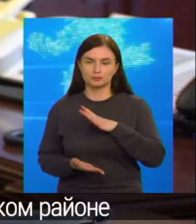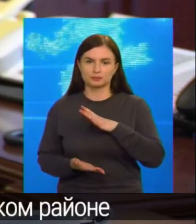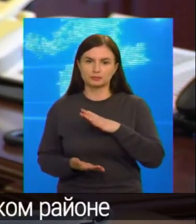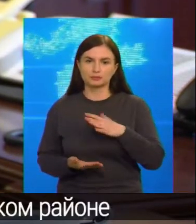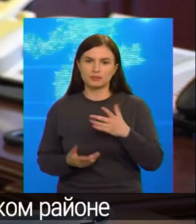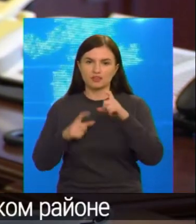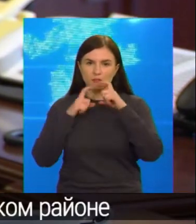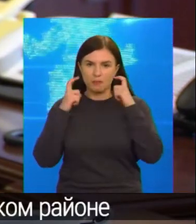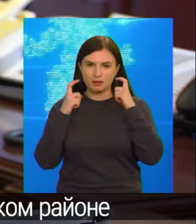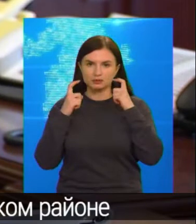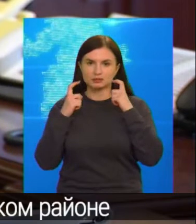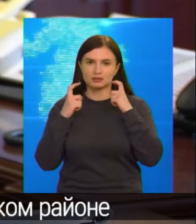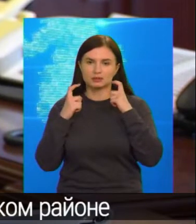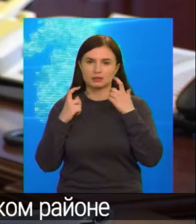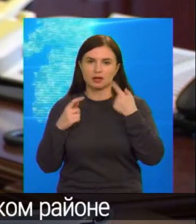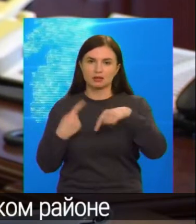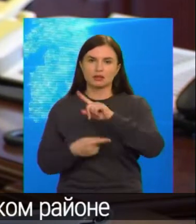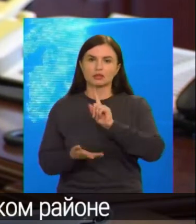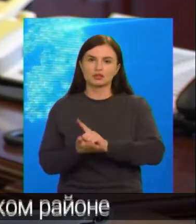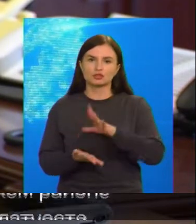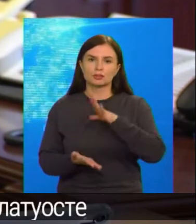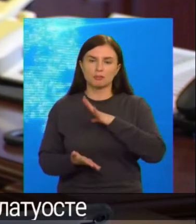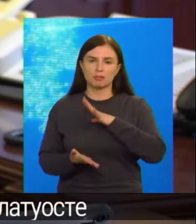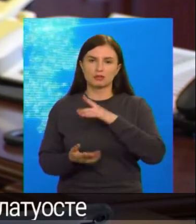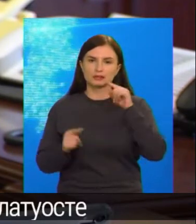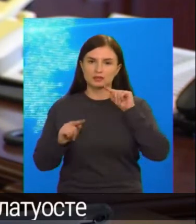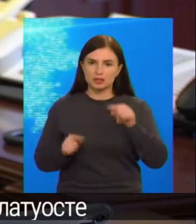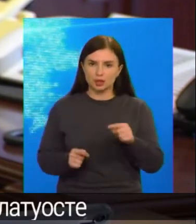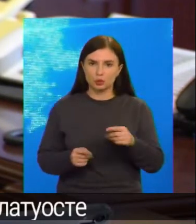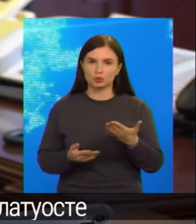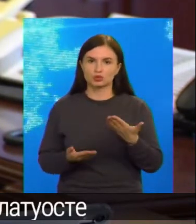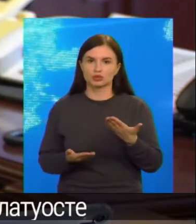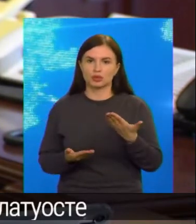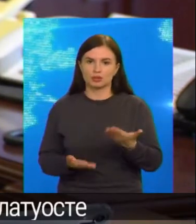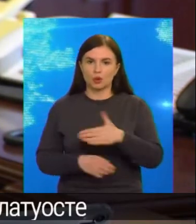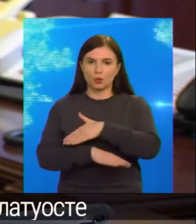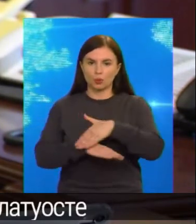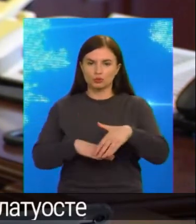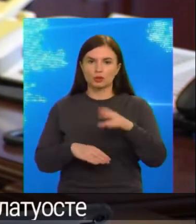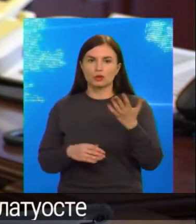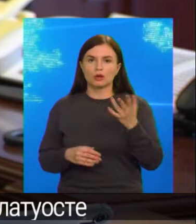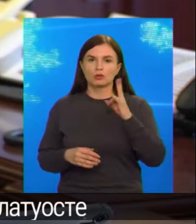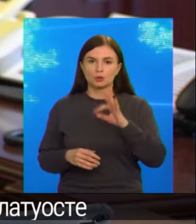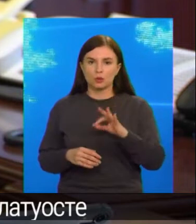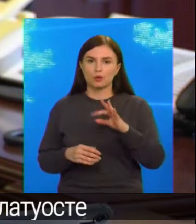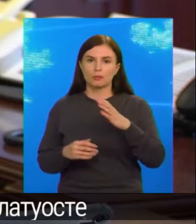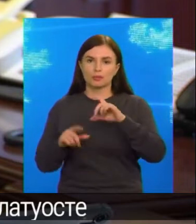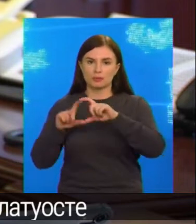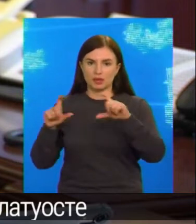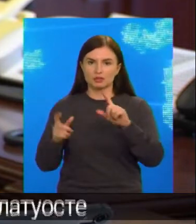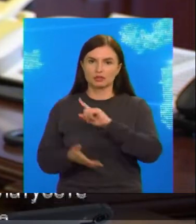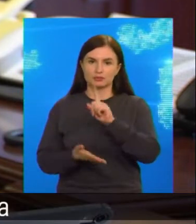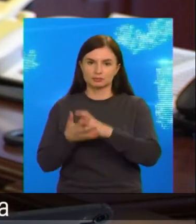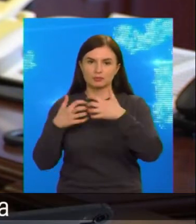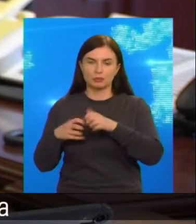в масках, они должны быть рассосредоточены на улицах. Но, тем не менее, предприятия, считаю, подключать к этой